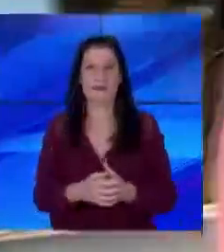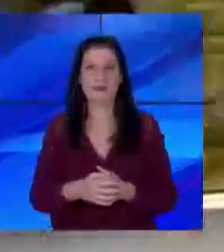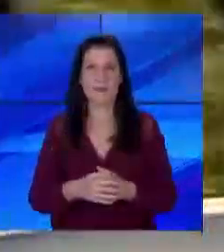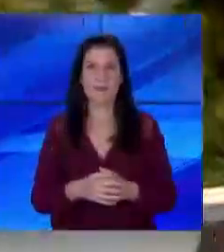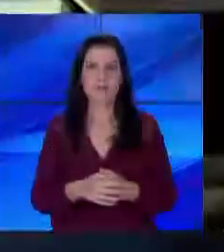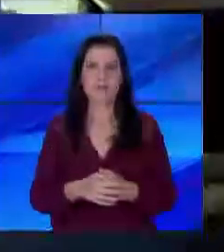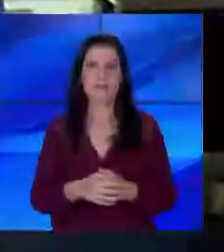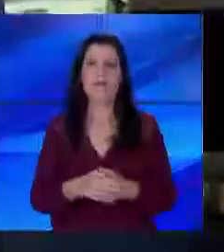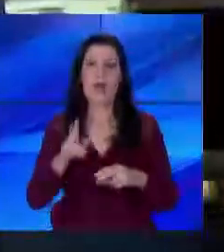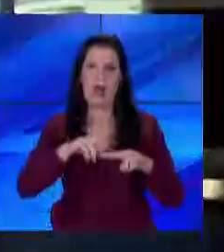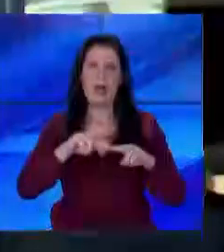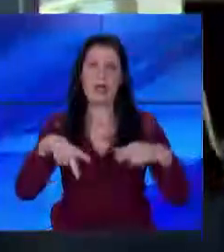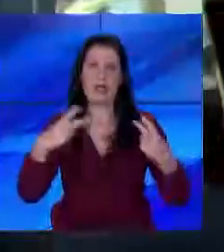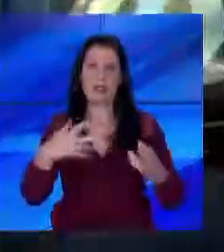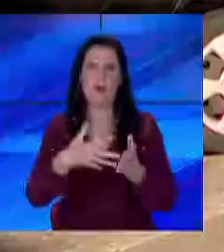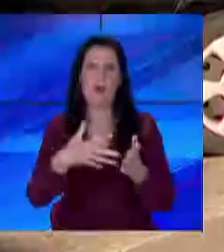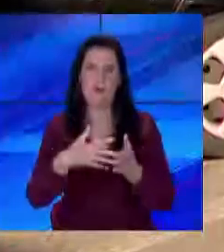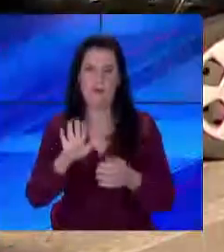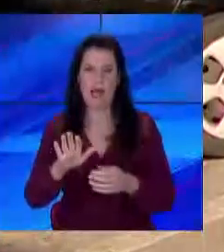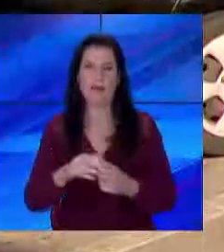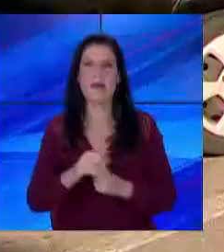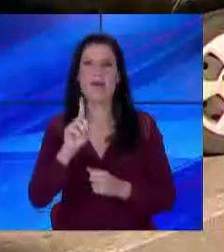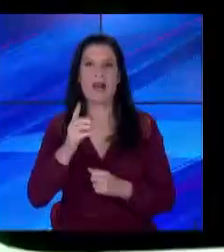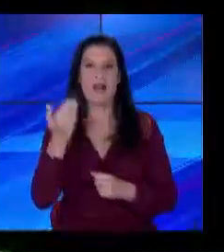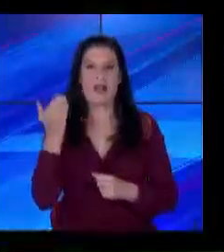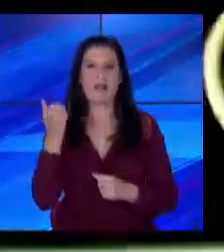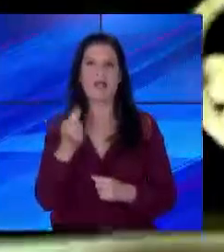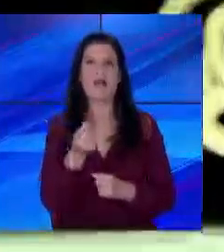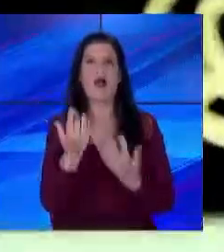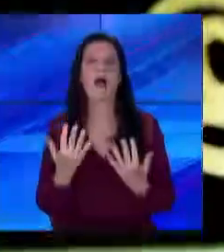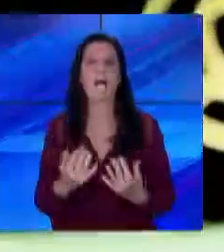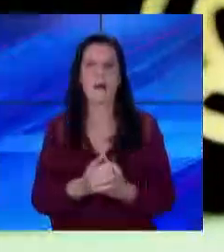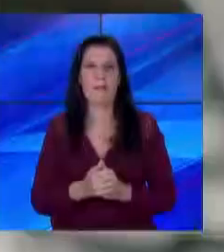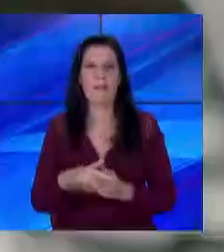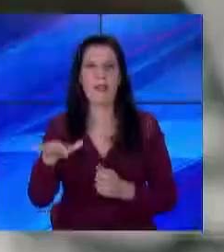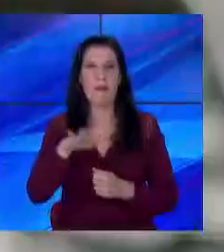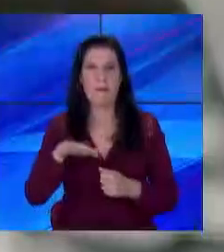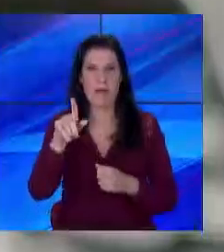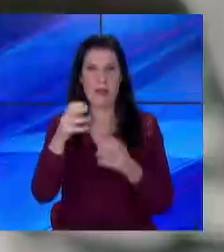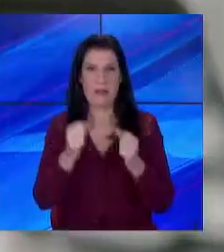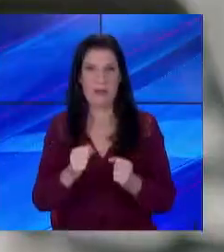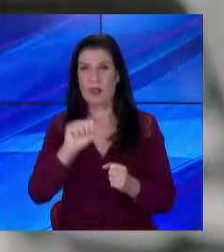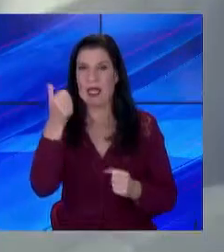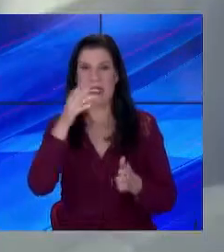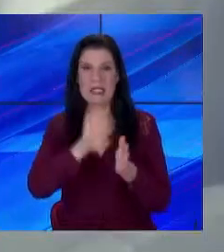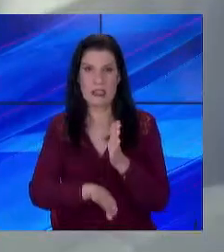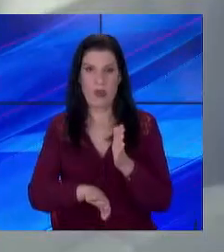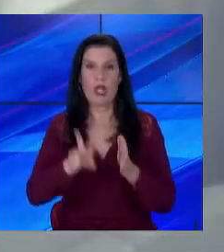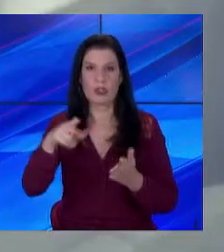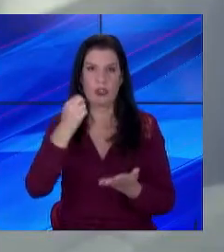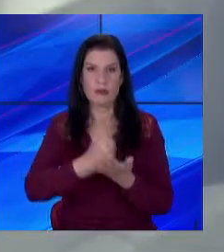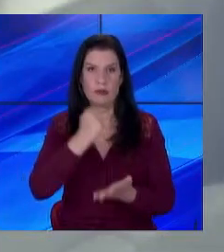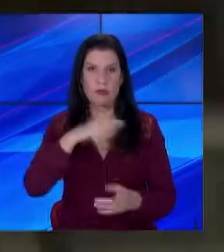עוד נחזור לתוצאות המבחן המעשי. אבל קודם, המחירים. מערכת הבטיחות הזולה ביותר שאושרה עד כה על ידי